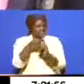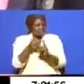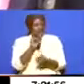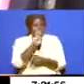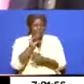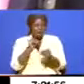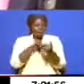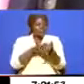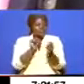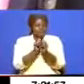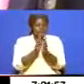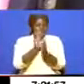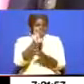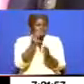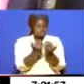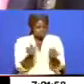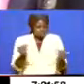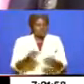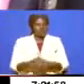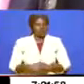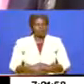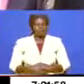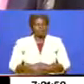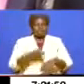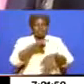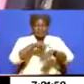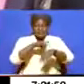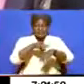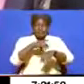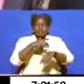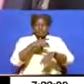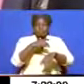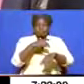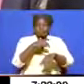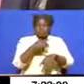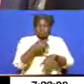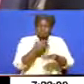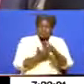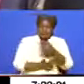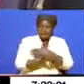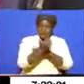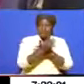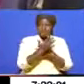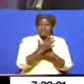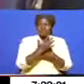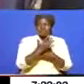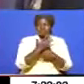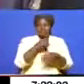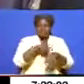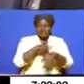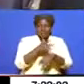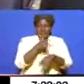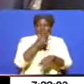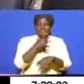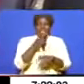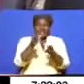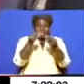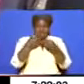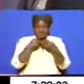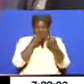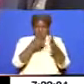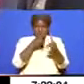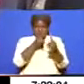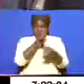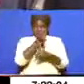asubuhi, around 5, I received information from one of the police officers from Kipkaren kuwa kuna